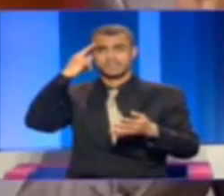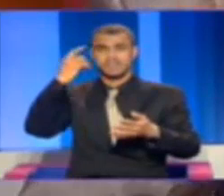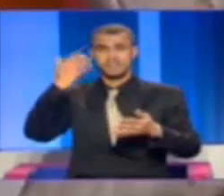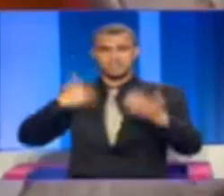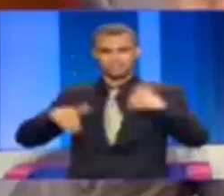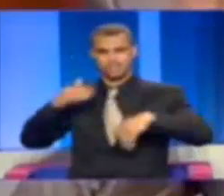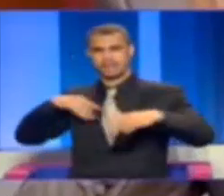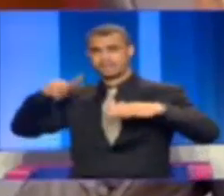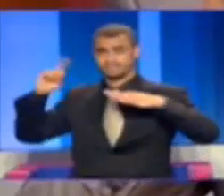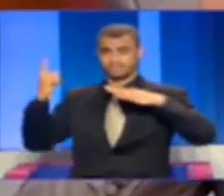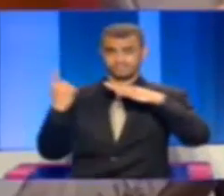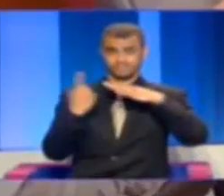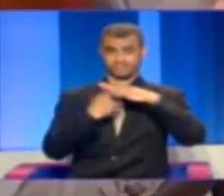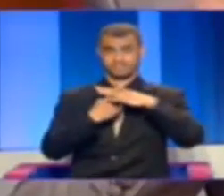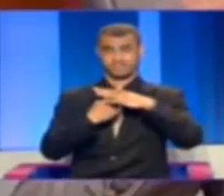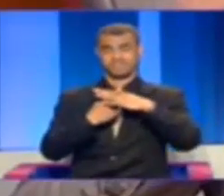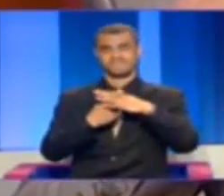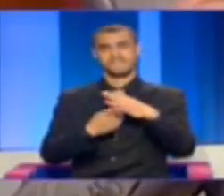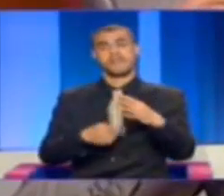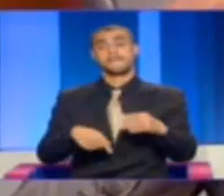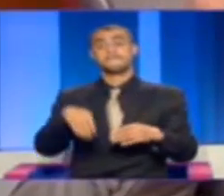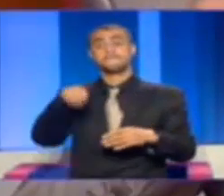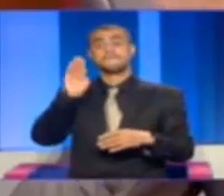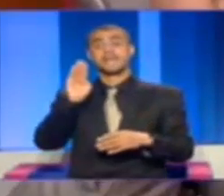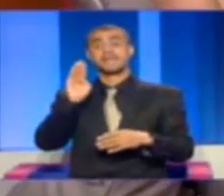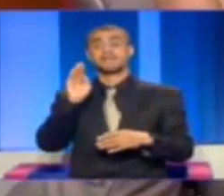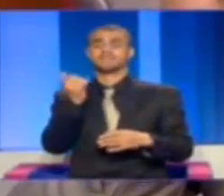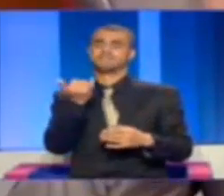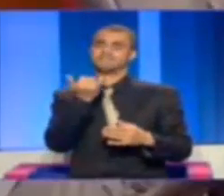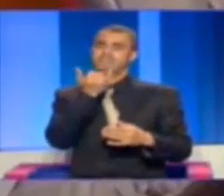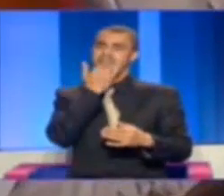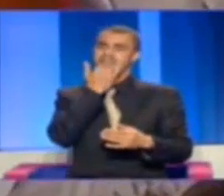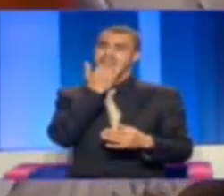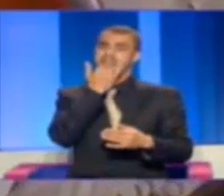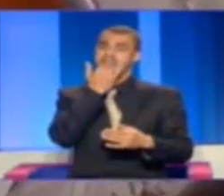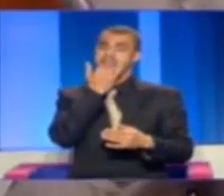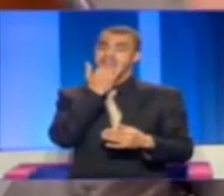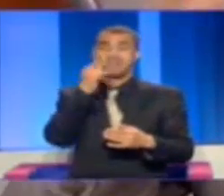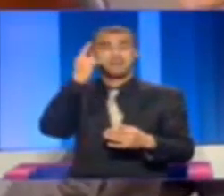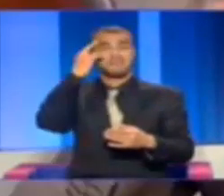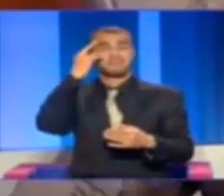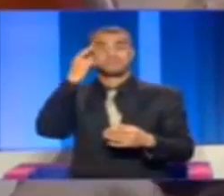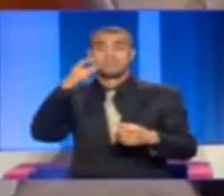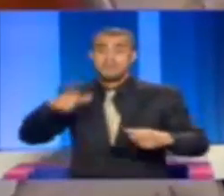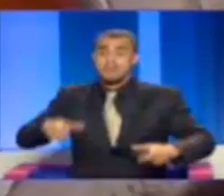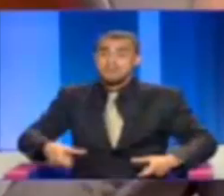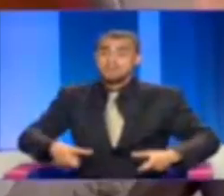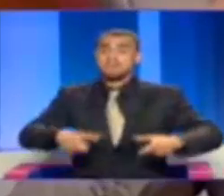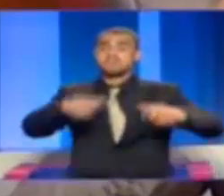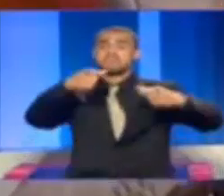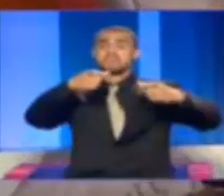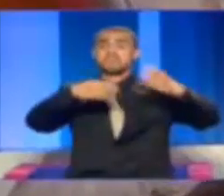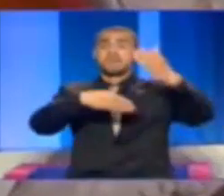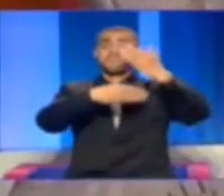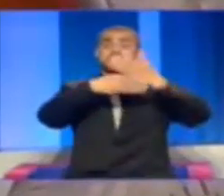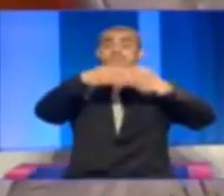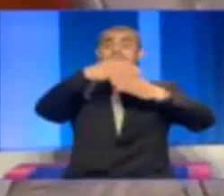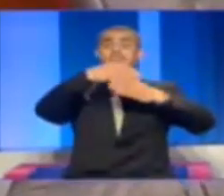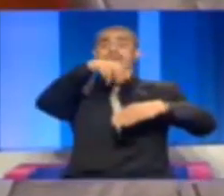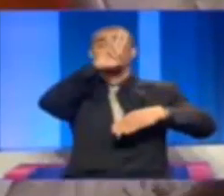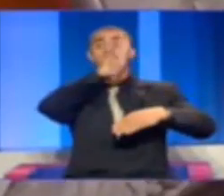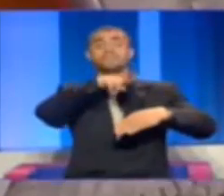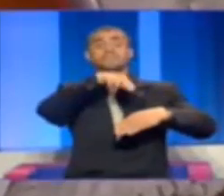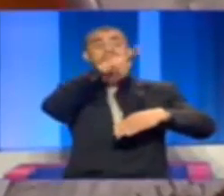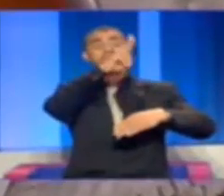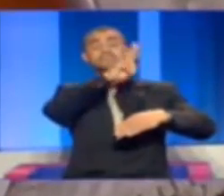سميتو ذوي الاحتياجات الخاصه، للاسف بانه لم يدمج جاء على مستوى البنايات تجهيز البنايات، ولكن